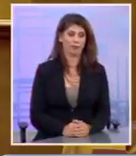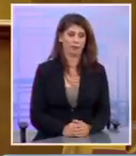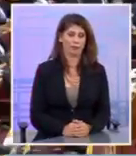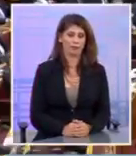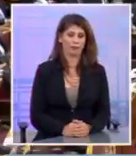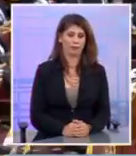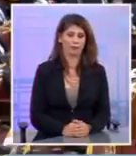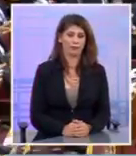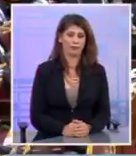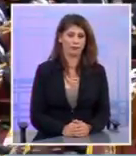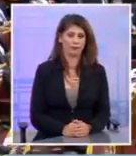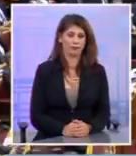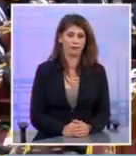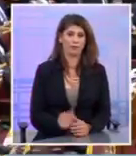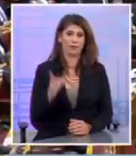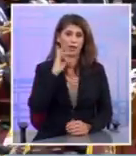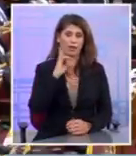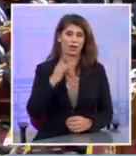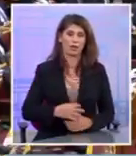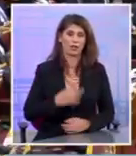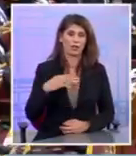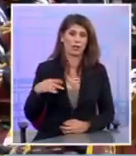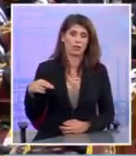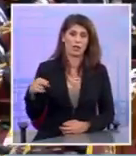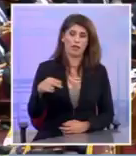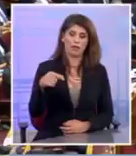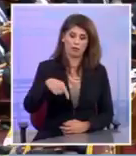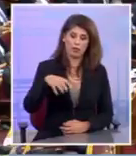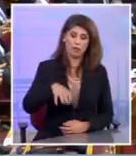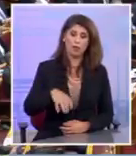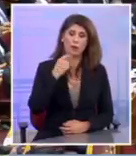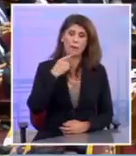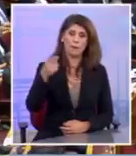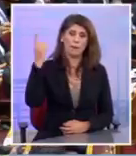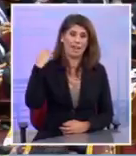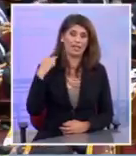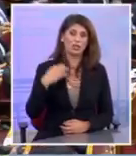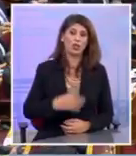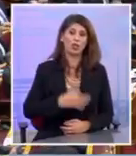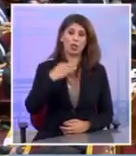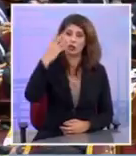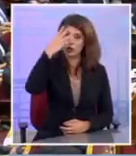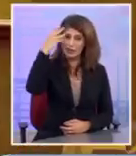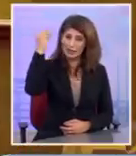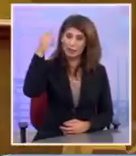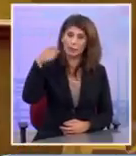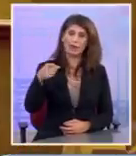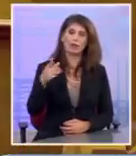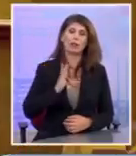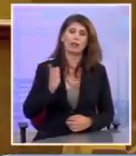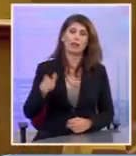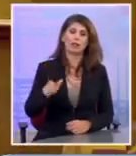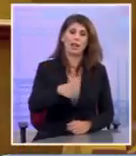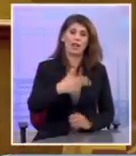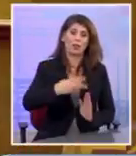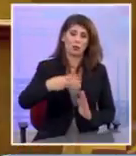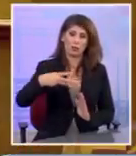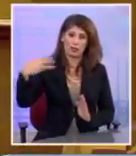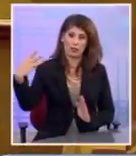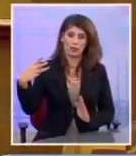Κυρίες και κύριοι συνάδελφοι, τέτοιο καιρό πέρυσι, ο κύριος Τσίπρας και τα στελέχη του